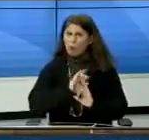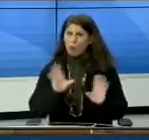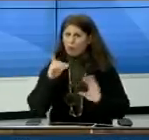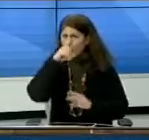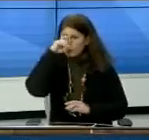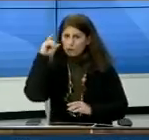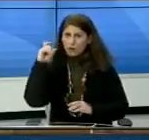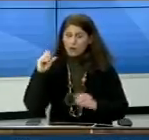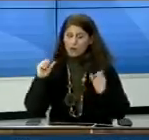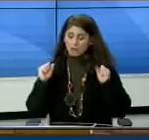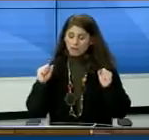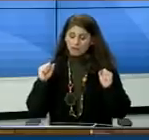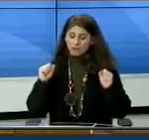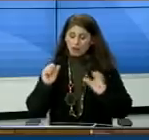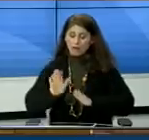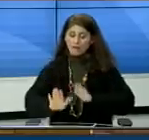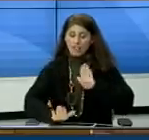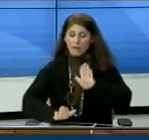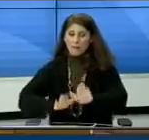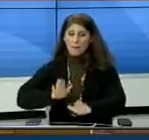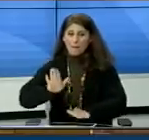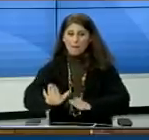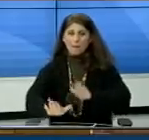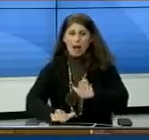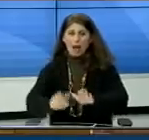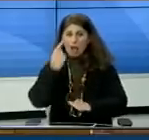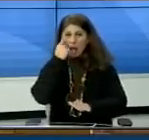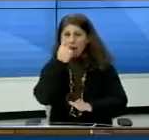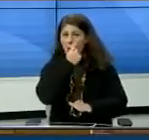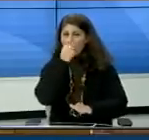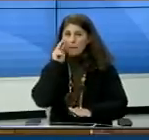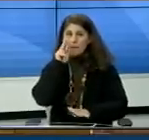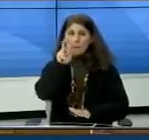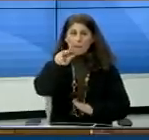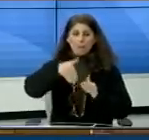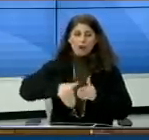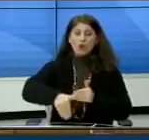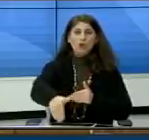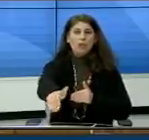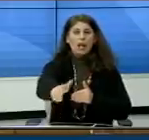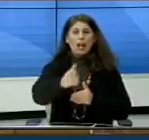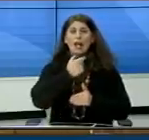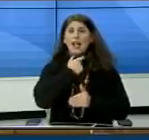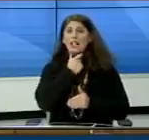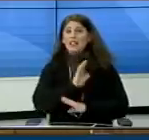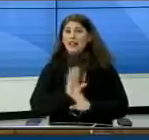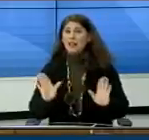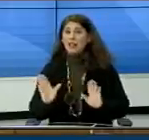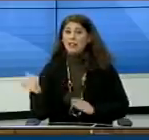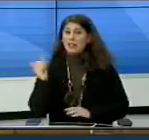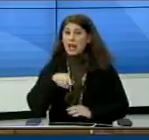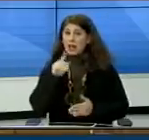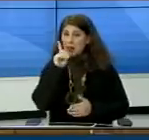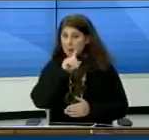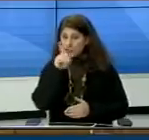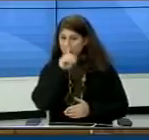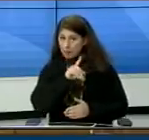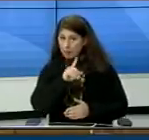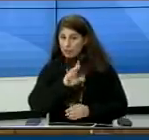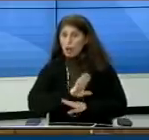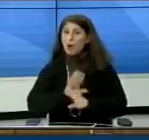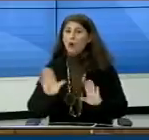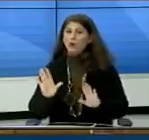αλλά με σταθερό βήμα και με το βλέμμα μπροστά. Δεν χρειάζεται ούτε άλλα ψέματα,